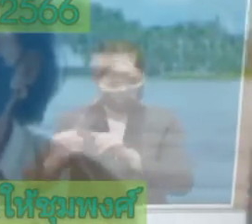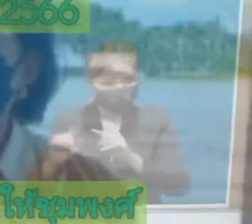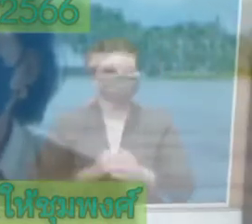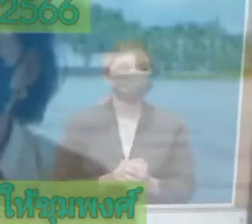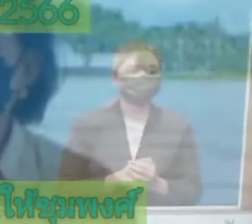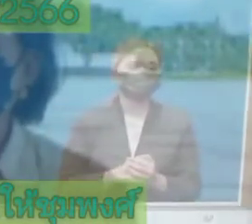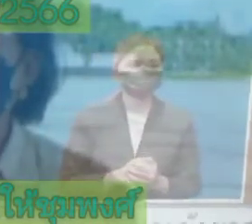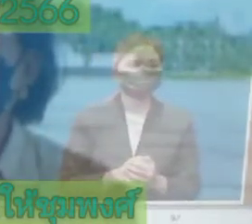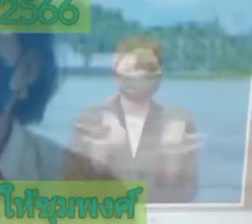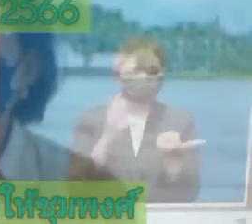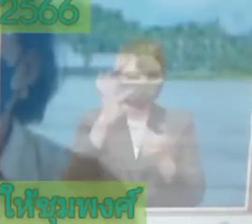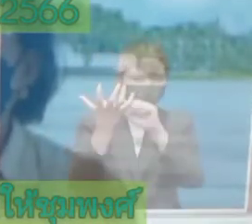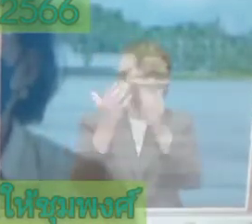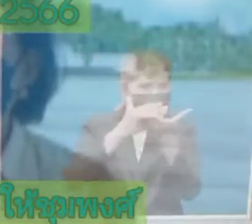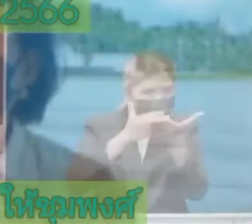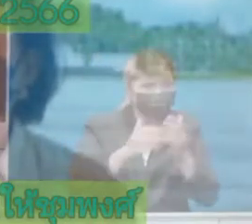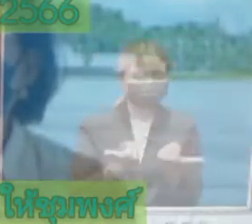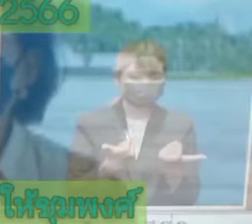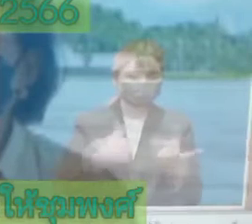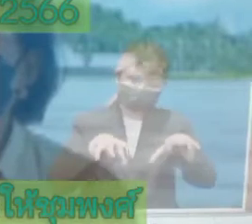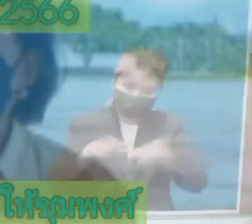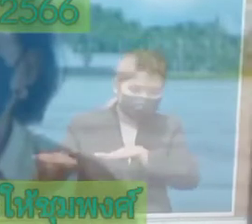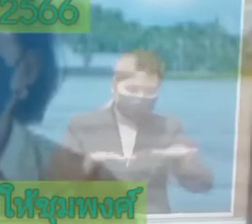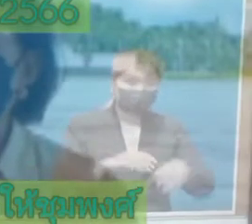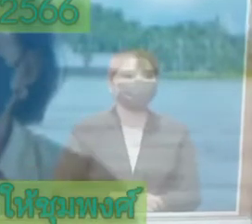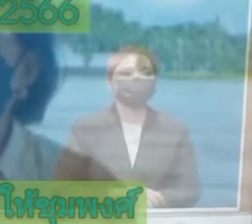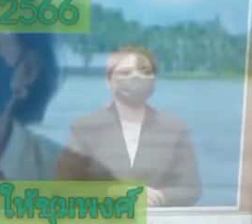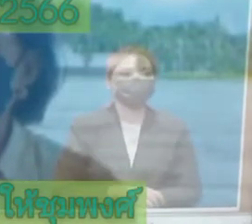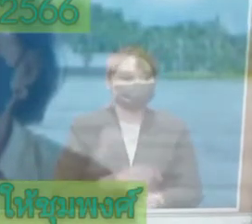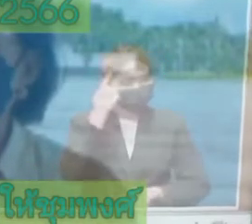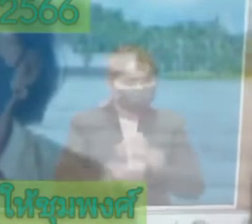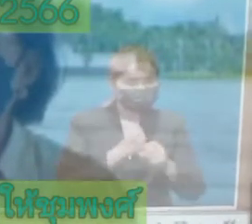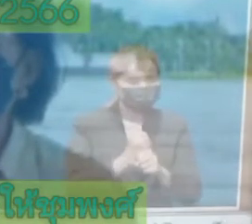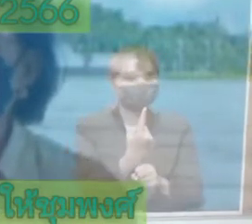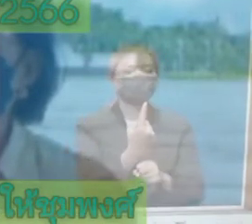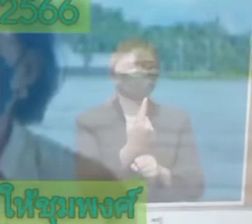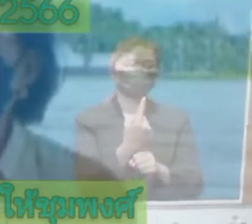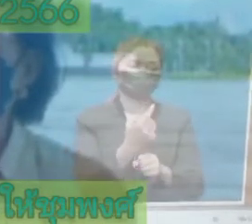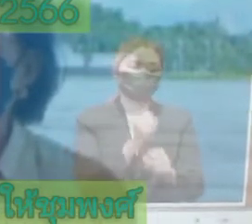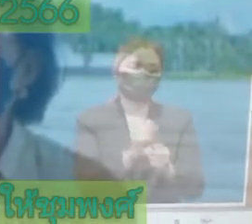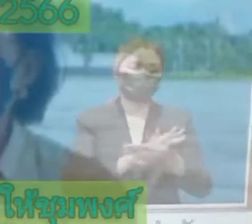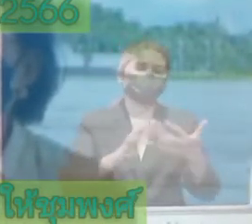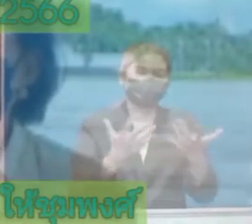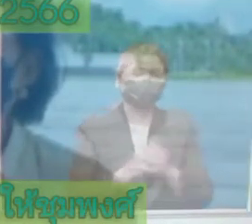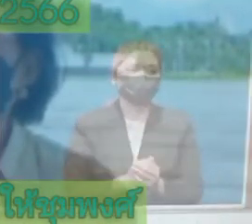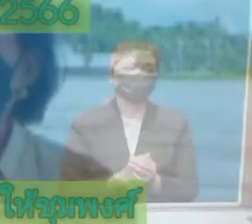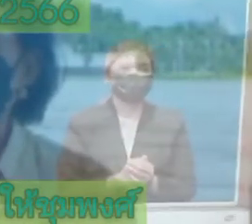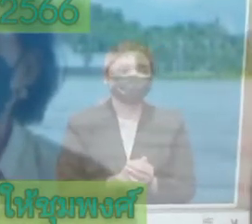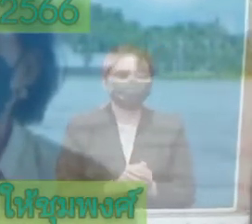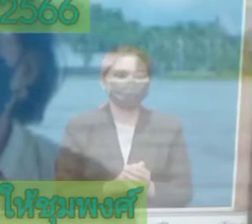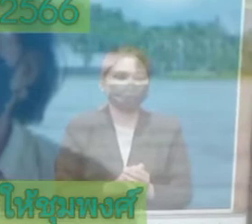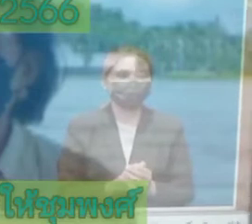นเกือบครึ่งโลกเพราะต้องทำตรงนี้พร้อมทำปีเดียวก็ไม่เสร็จที่เริ่มมาตั้งแต่ผมเข้ามาในปีแรกจนถึงวันนี้มันได้อย่างที่ออก